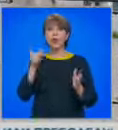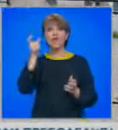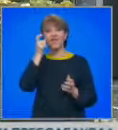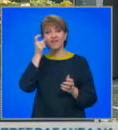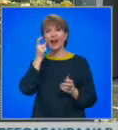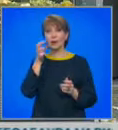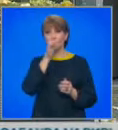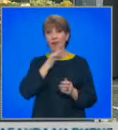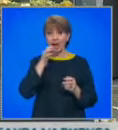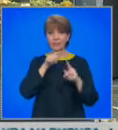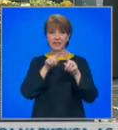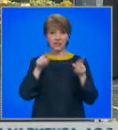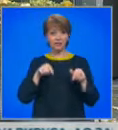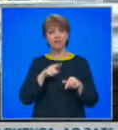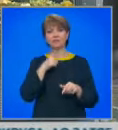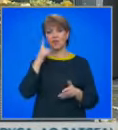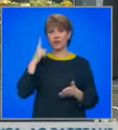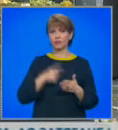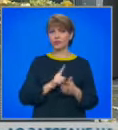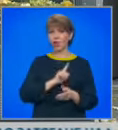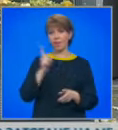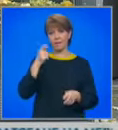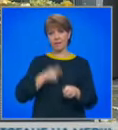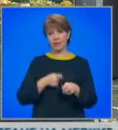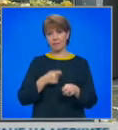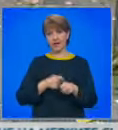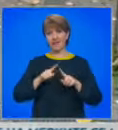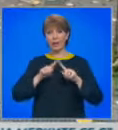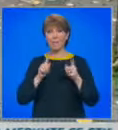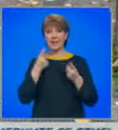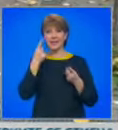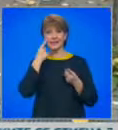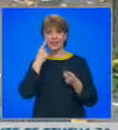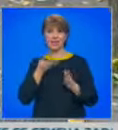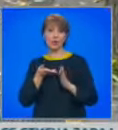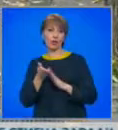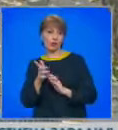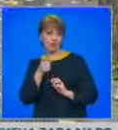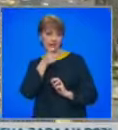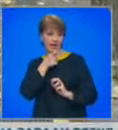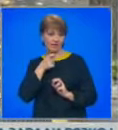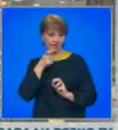са категорични, че няма да си направят бърз антигенен тест, за да отидат на заведение. Мисля, че трябва да бъдат